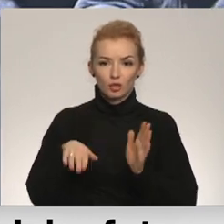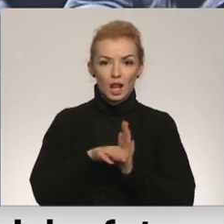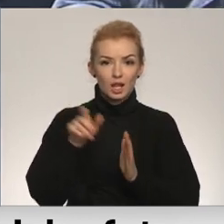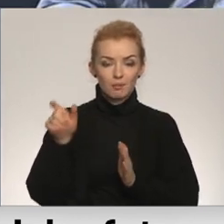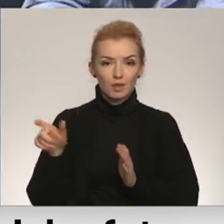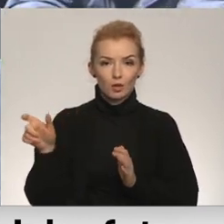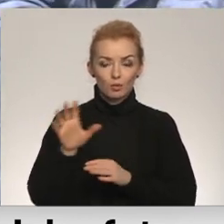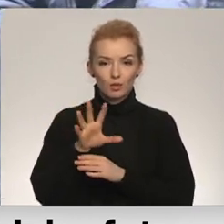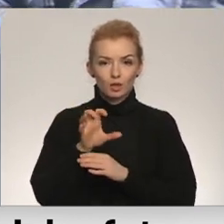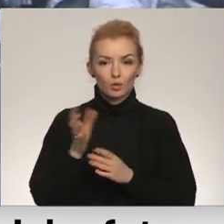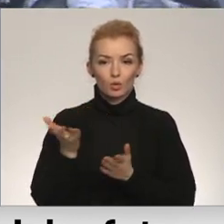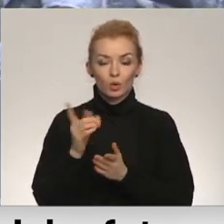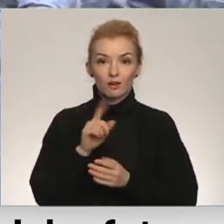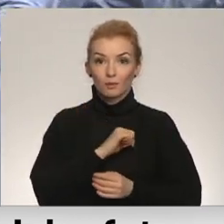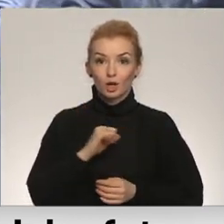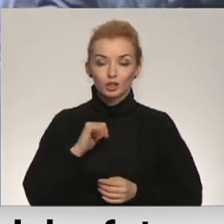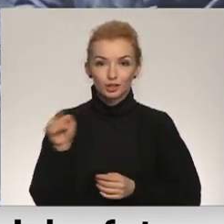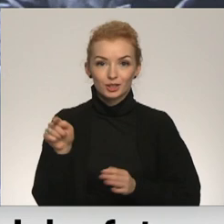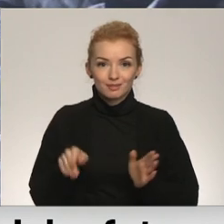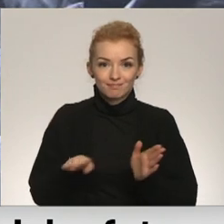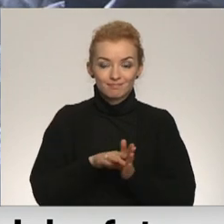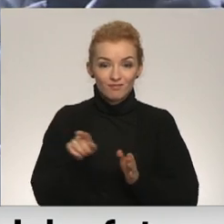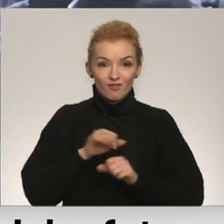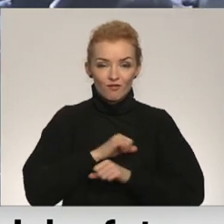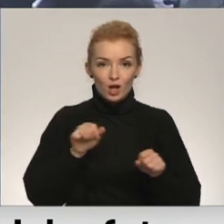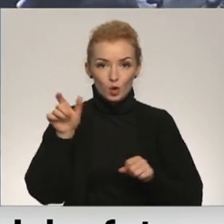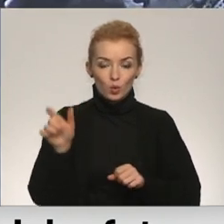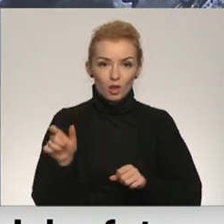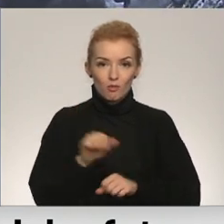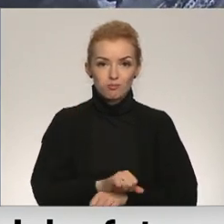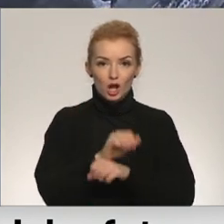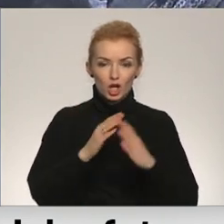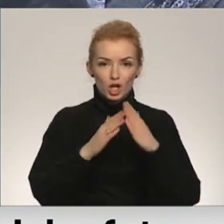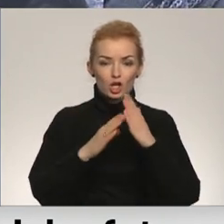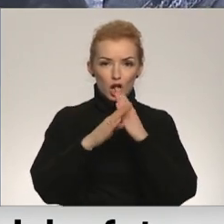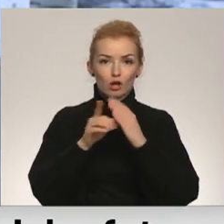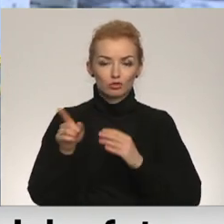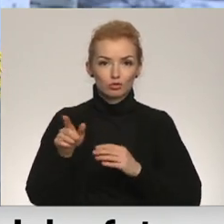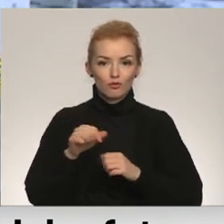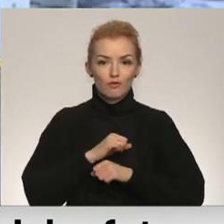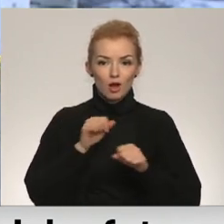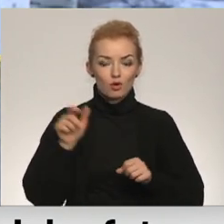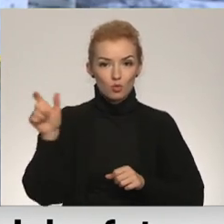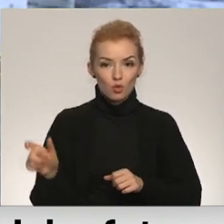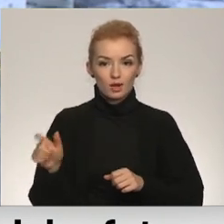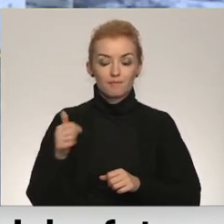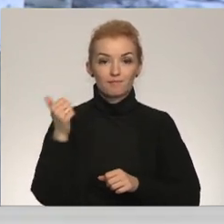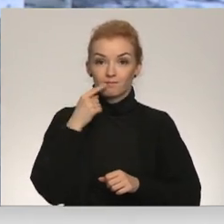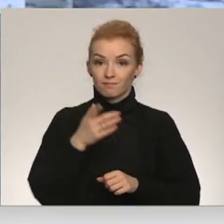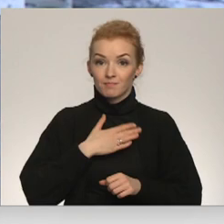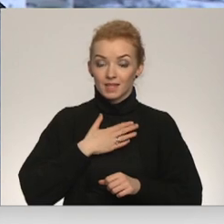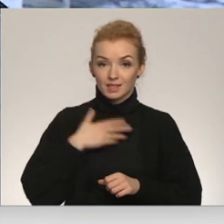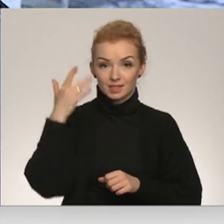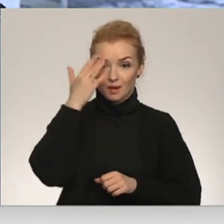bildes, kurās ir viņi paši, šie varoņi, barikāžu varoņi. Un tā mans sapnis bija, kad cilvēki